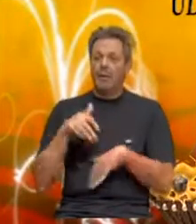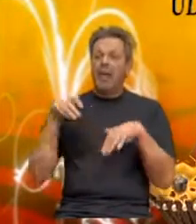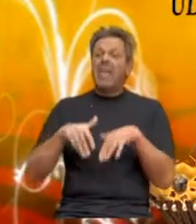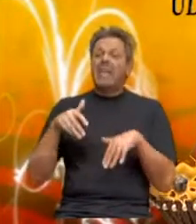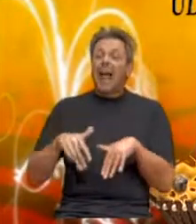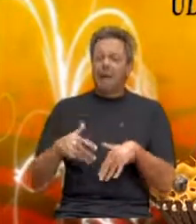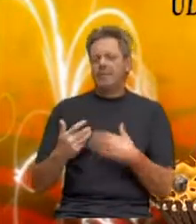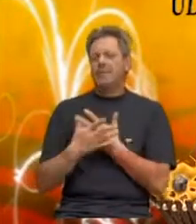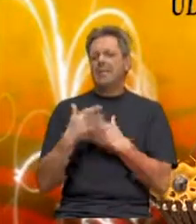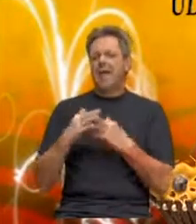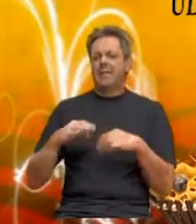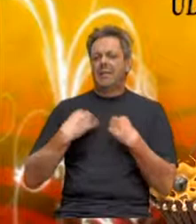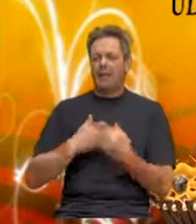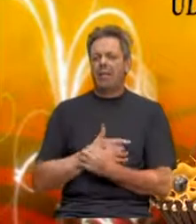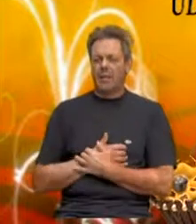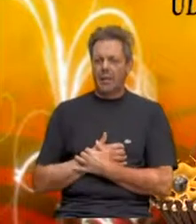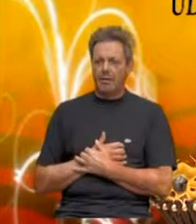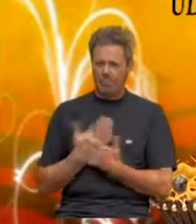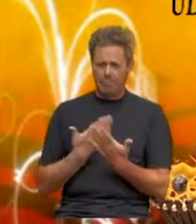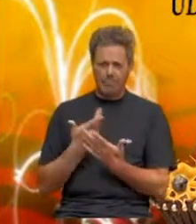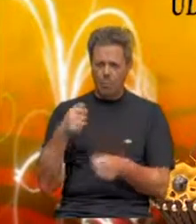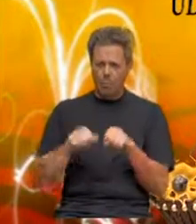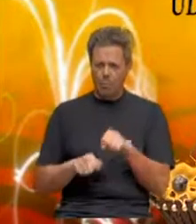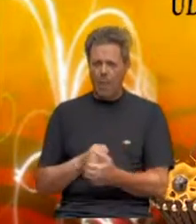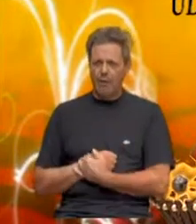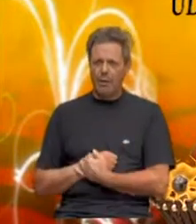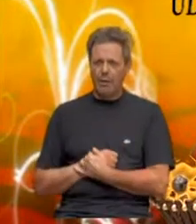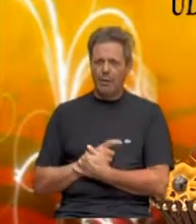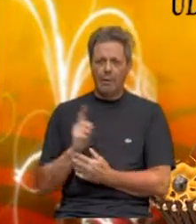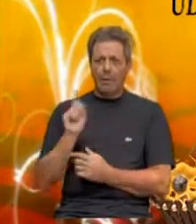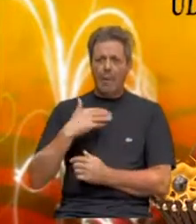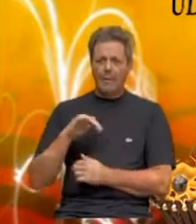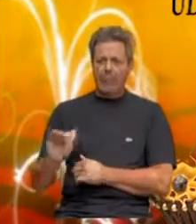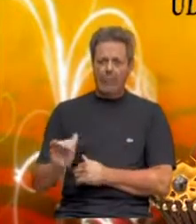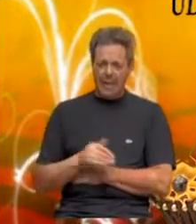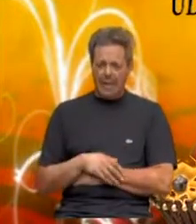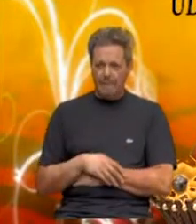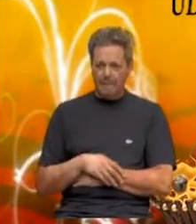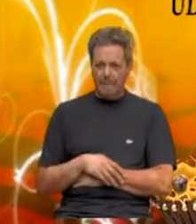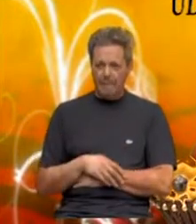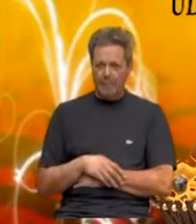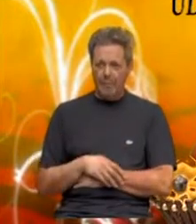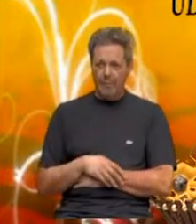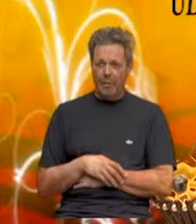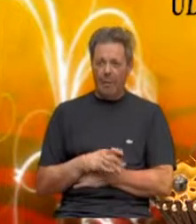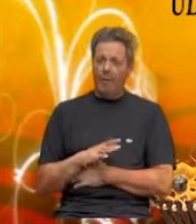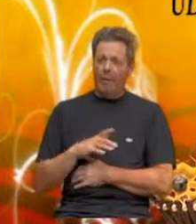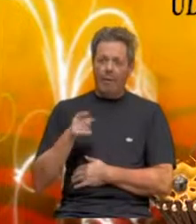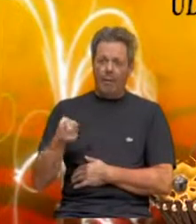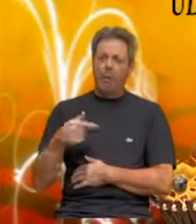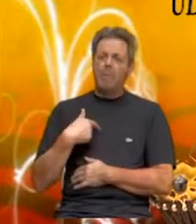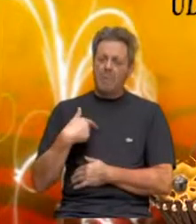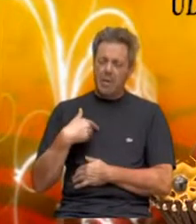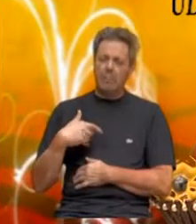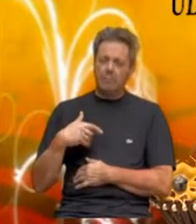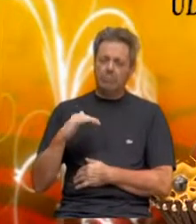zdravo srce. Znači, kako se tu ponašati? Ne samo djeca da se igraju i da se educiraju, nego bi možda i mi